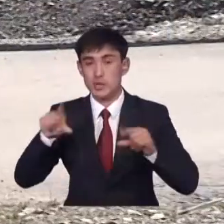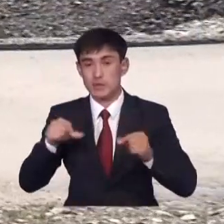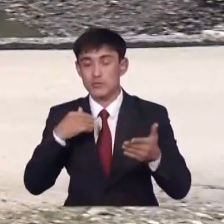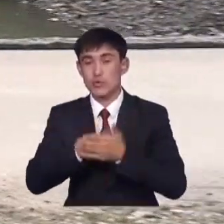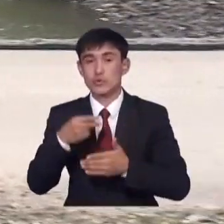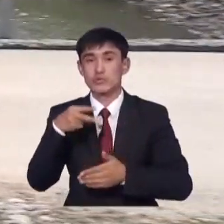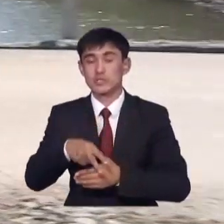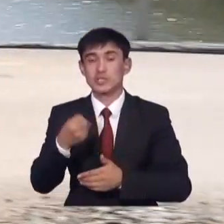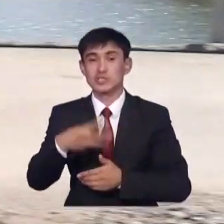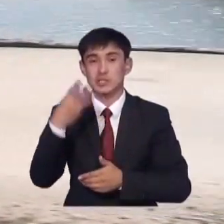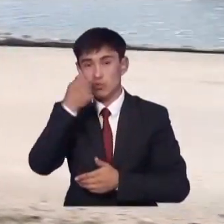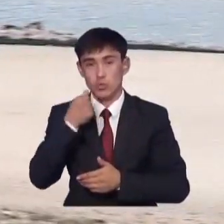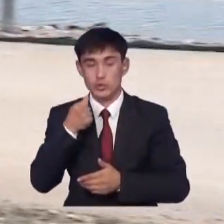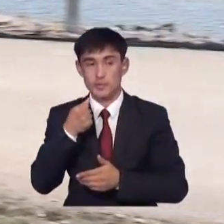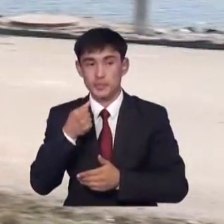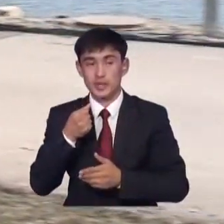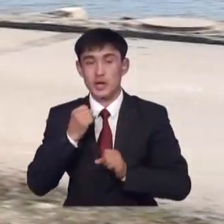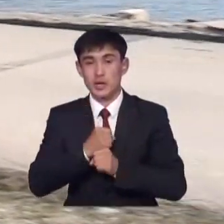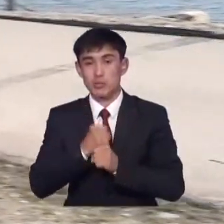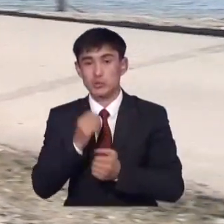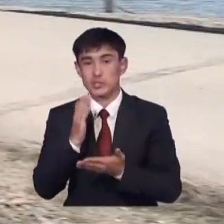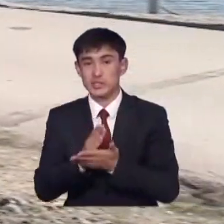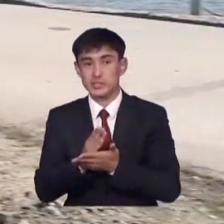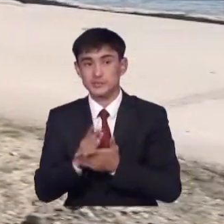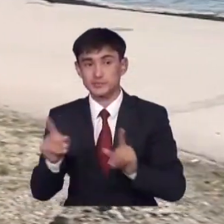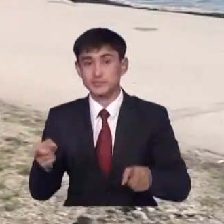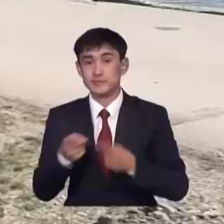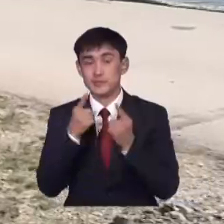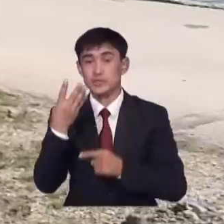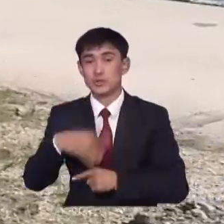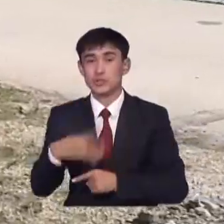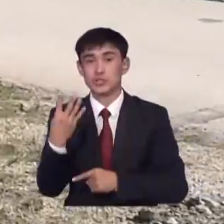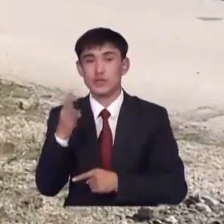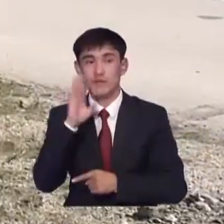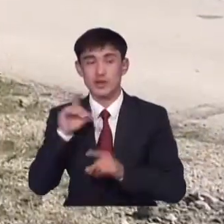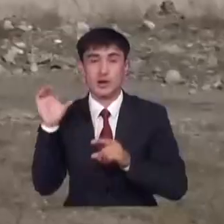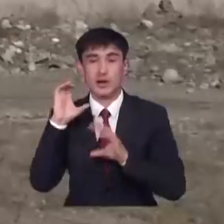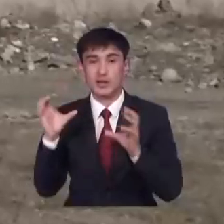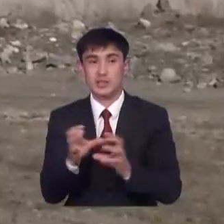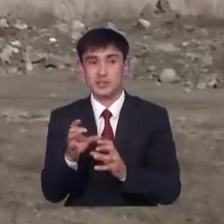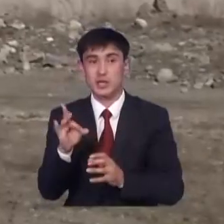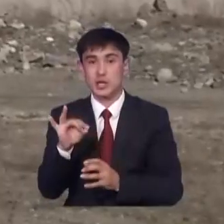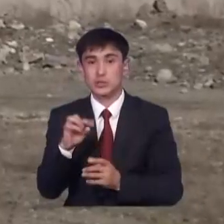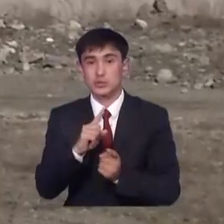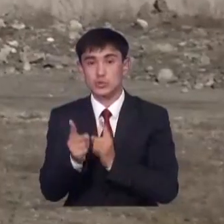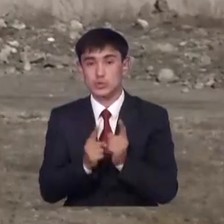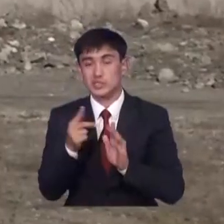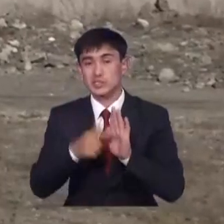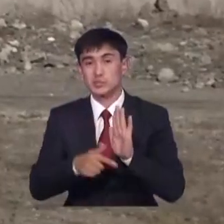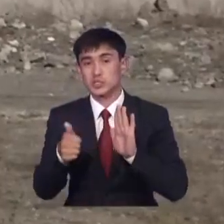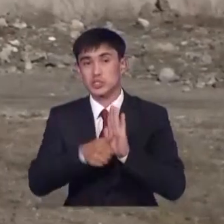до 2030 года. В рамках работ предусмотрено возведение 44 водохранилищ, реконструкции